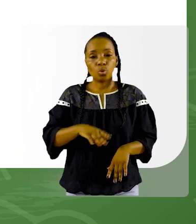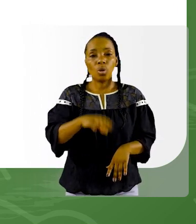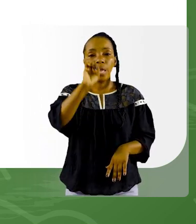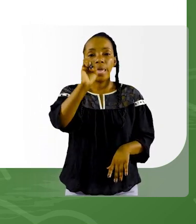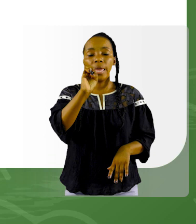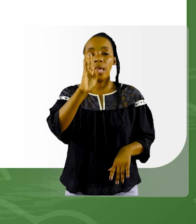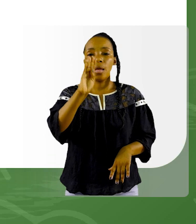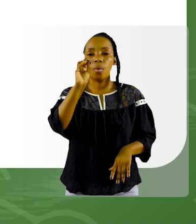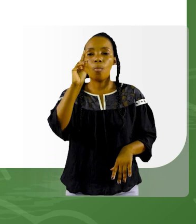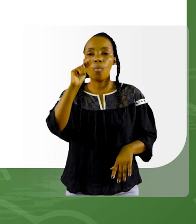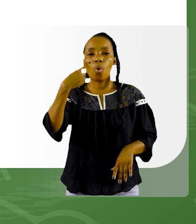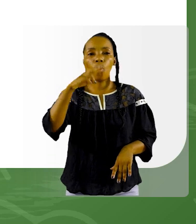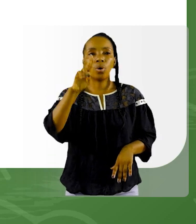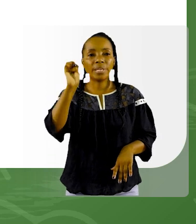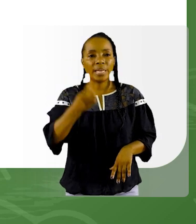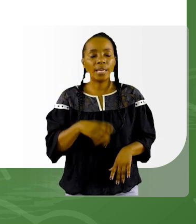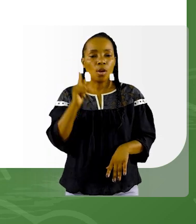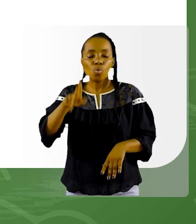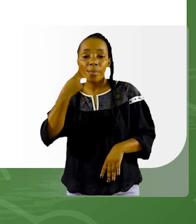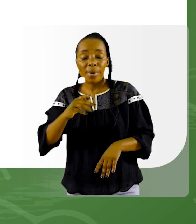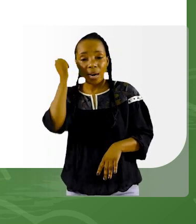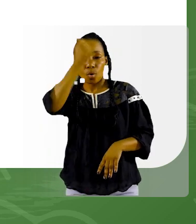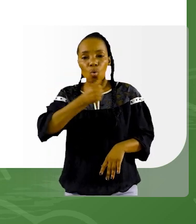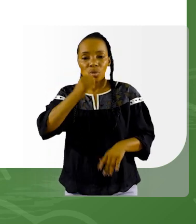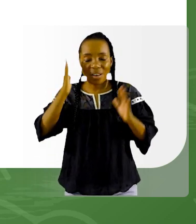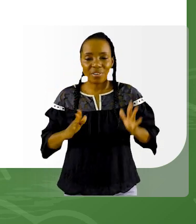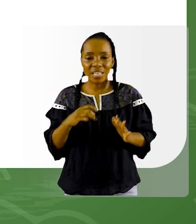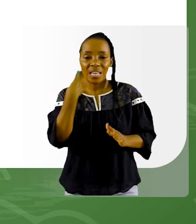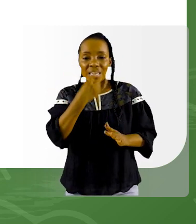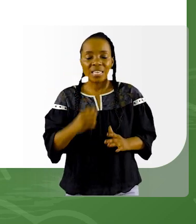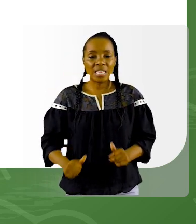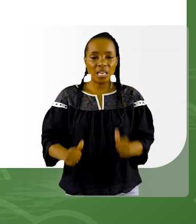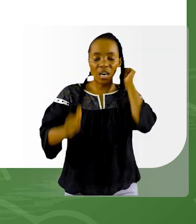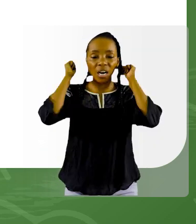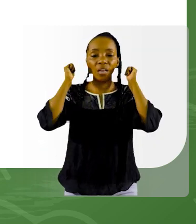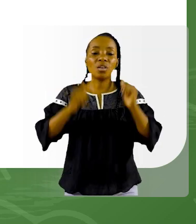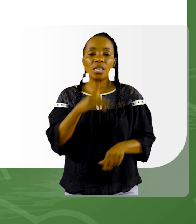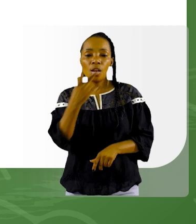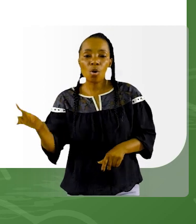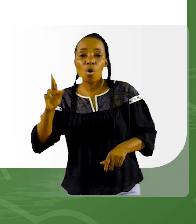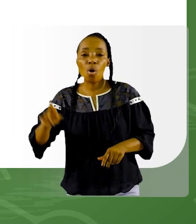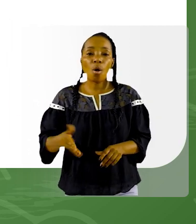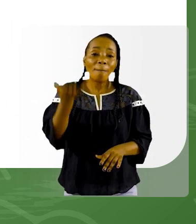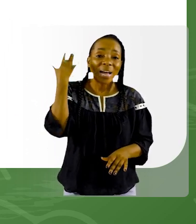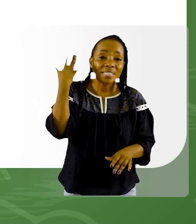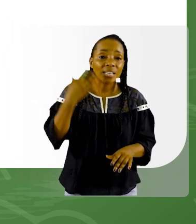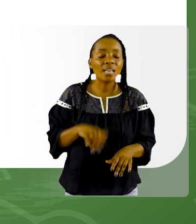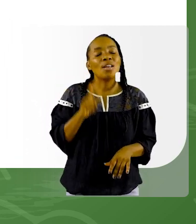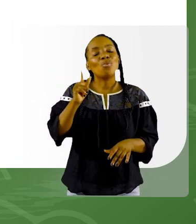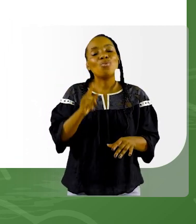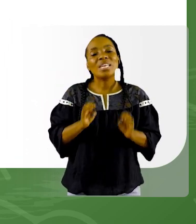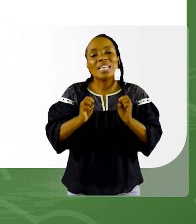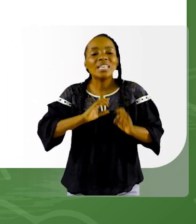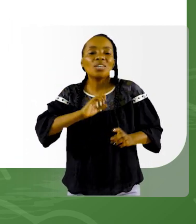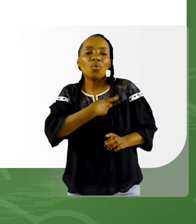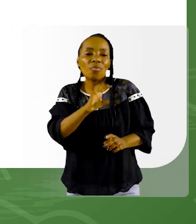aux Africains qui renient leur passé culturel. Et il essaie de les convaincre de renouer avec ce